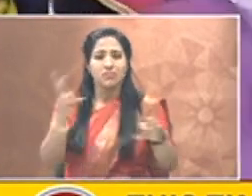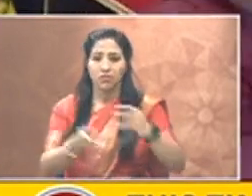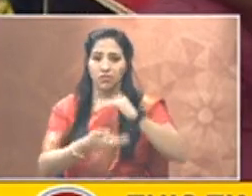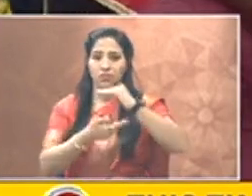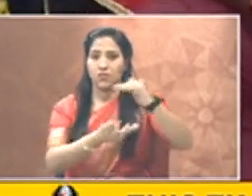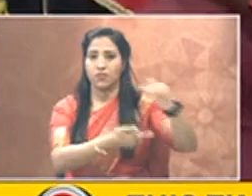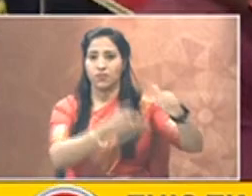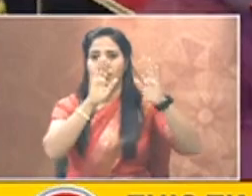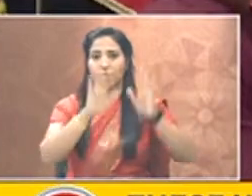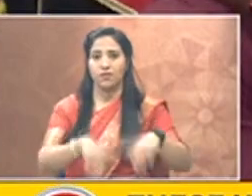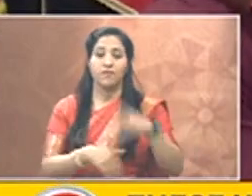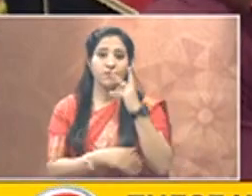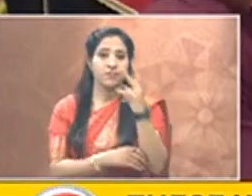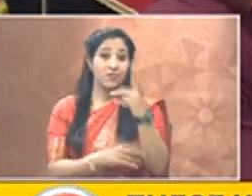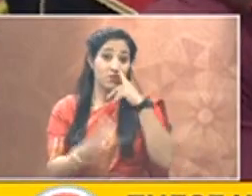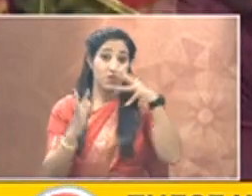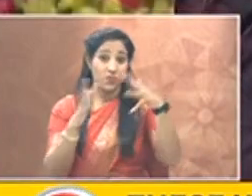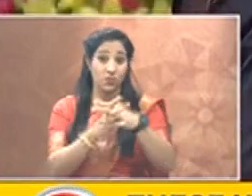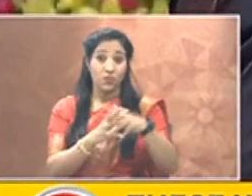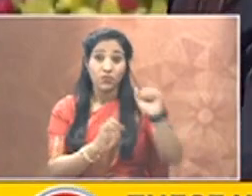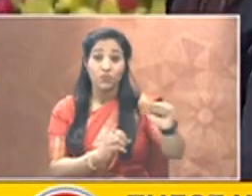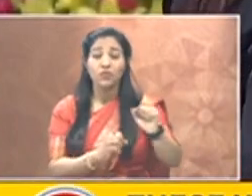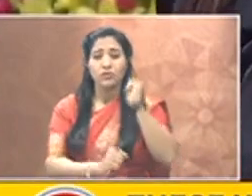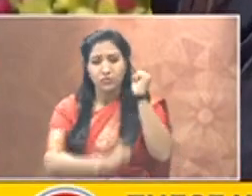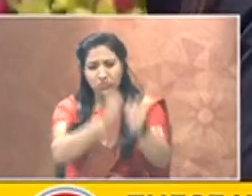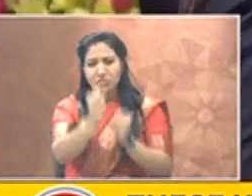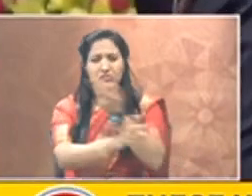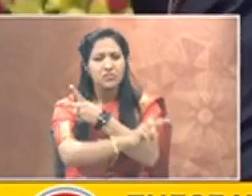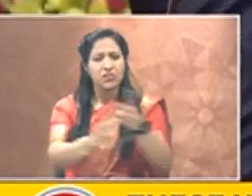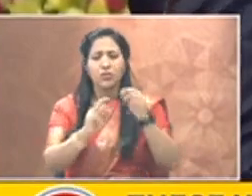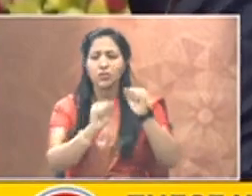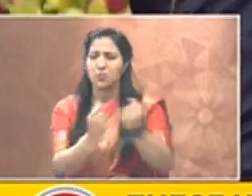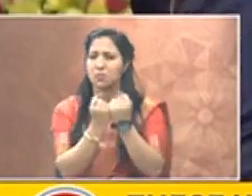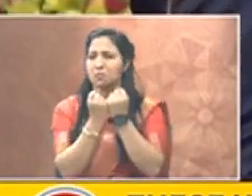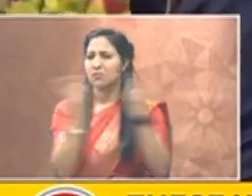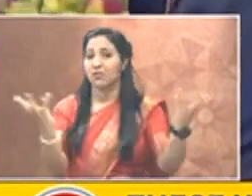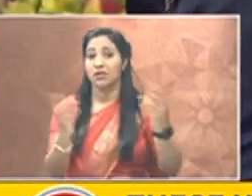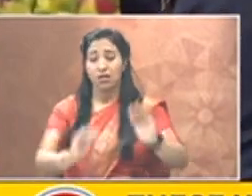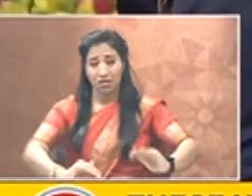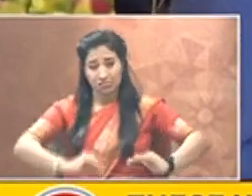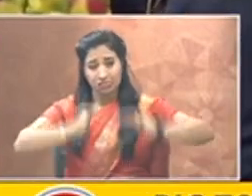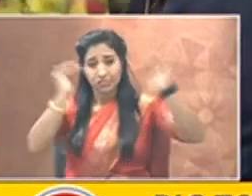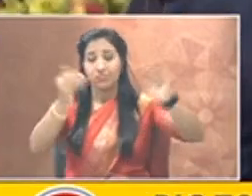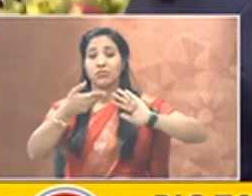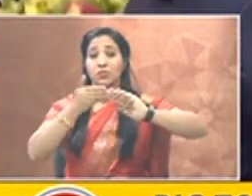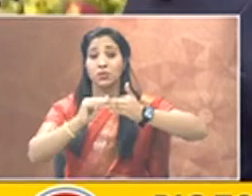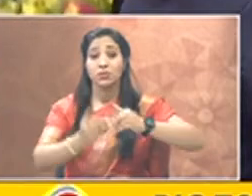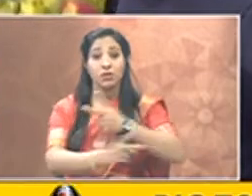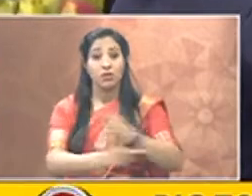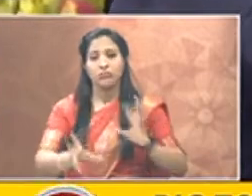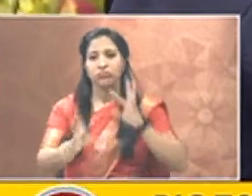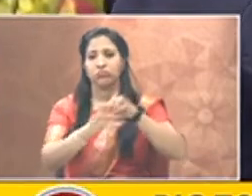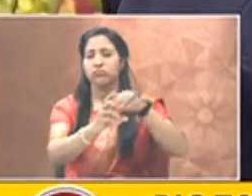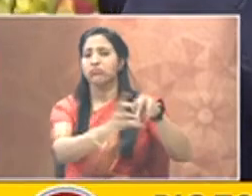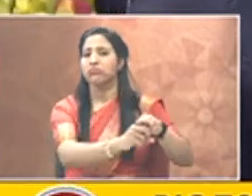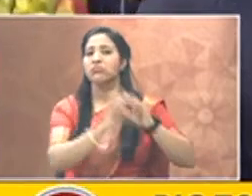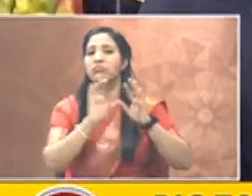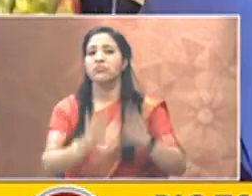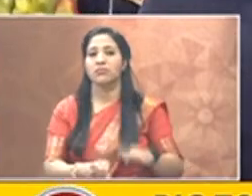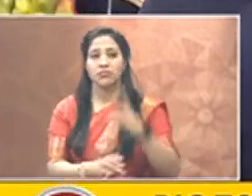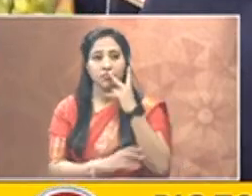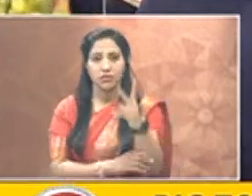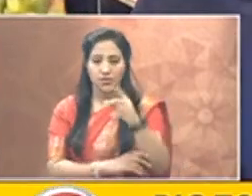है। इन विमेन एथलीट्स ने अनेकों बड़े टूर्नामेंटों में हिस्सा लिया